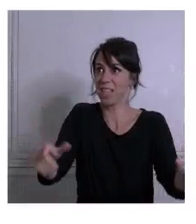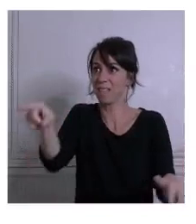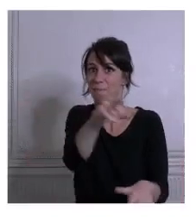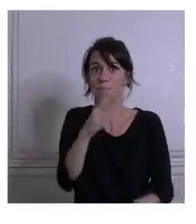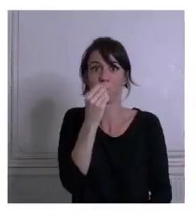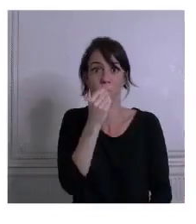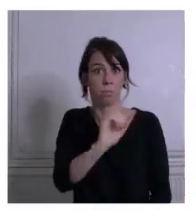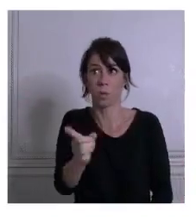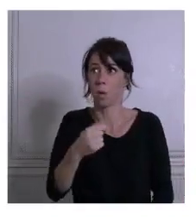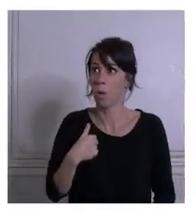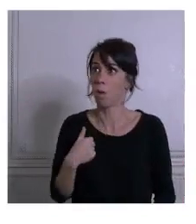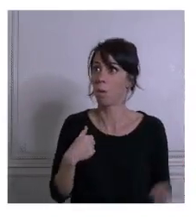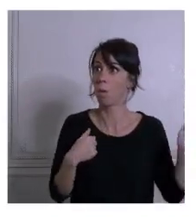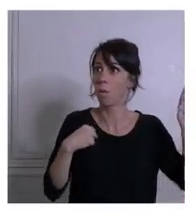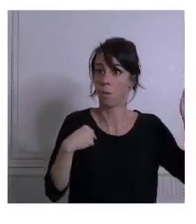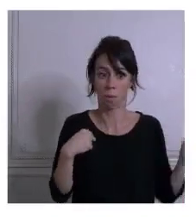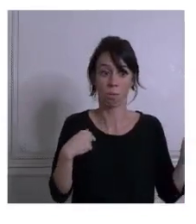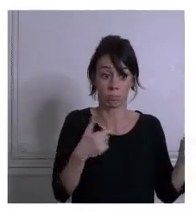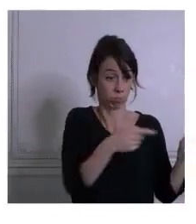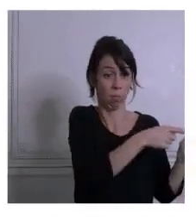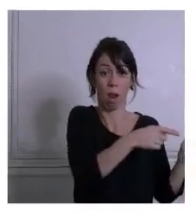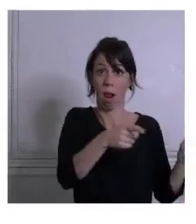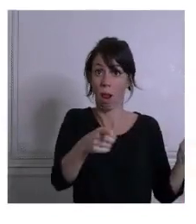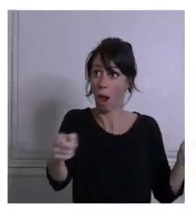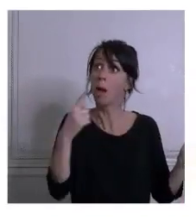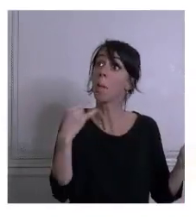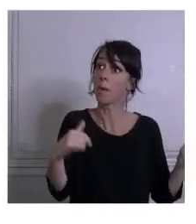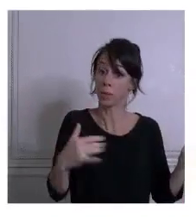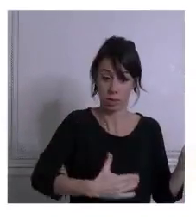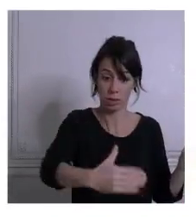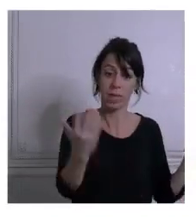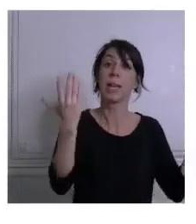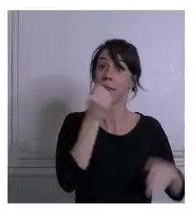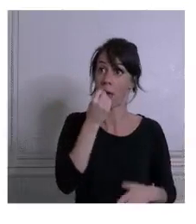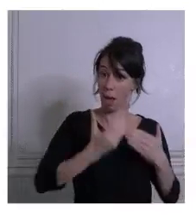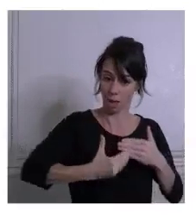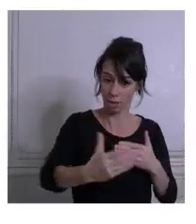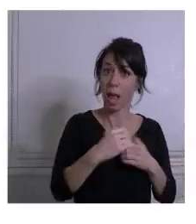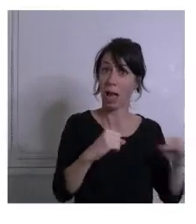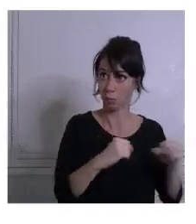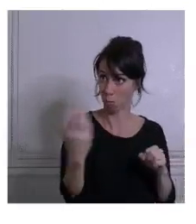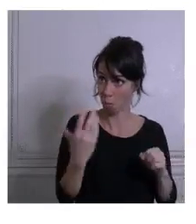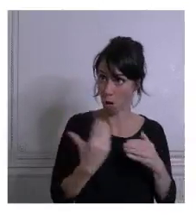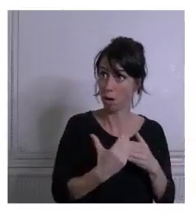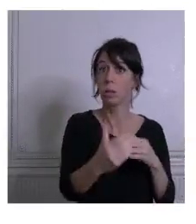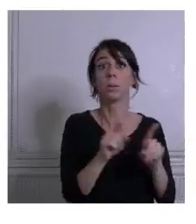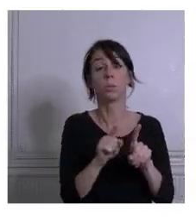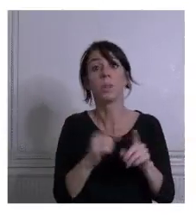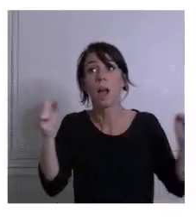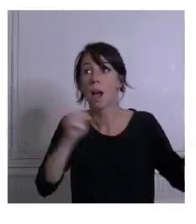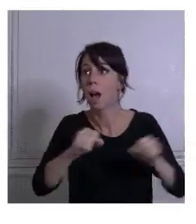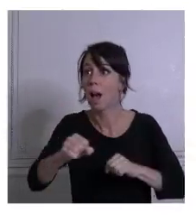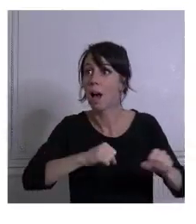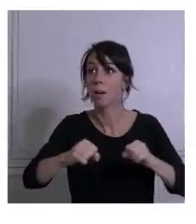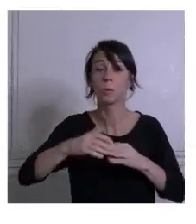on n'a pas eu le choix. Et ces 3 millions d'euros, ils nous manquent toujours aujourd'hui, parce qu'on ne nous a pas fait enlever un service supplémentaire. Donc moi, je laisse le choix